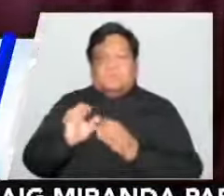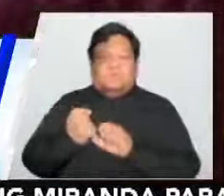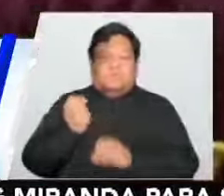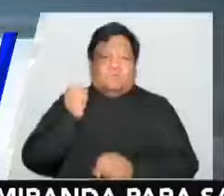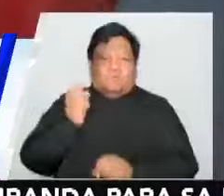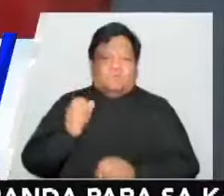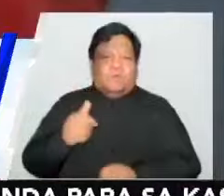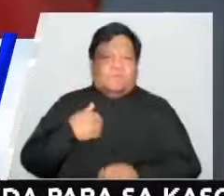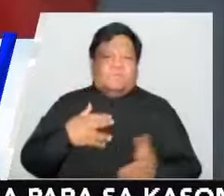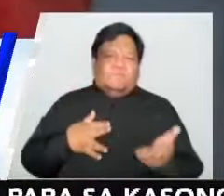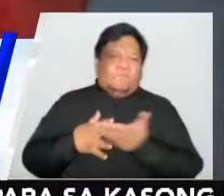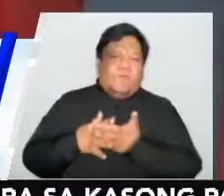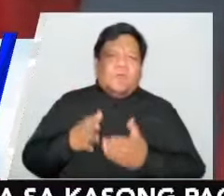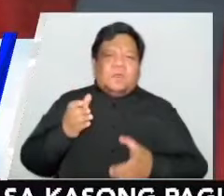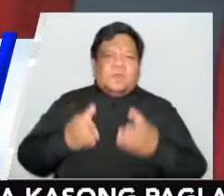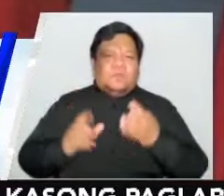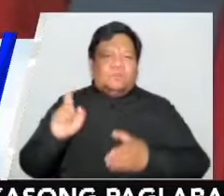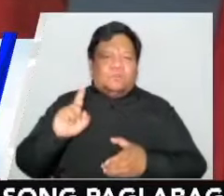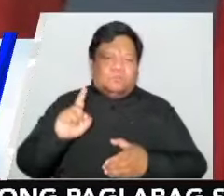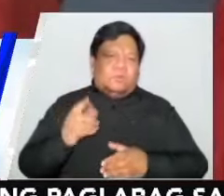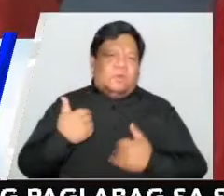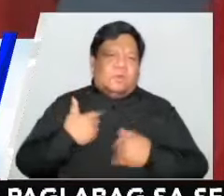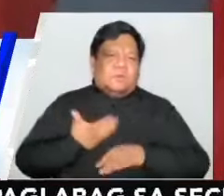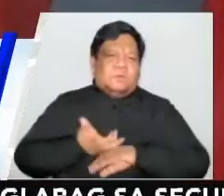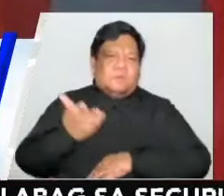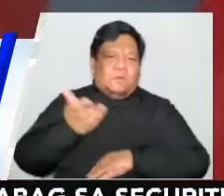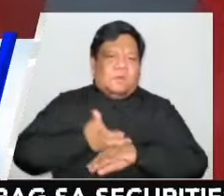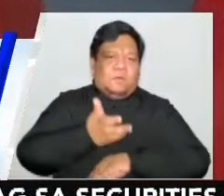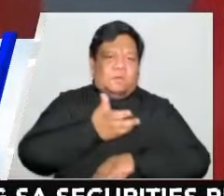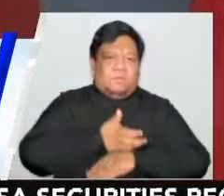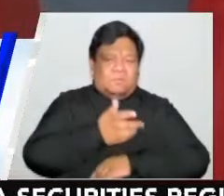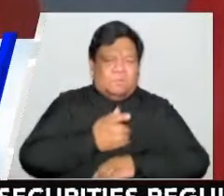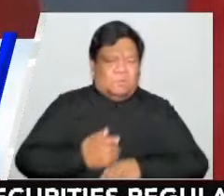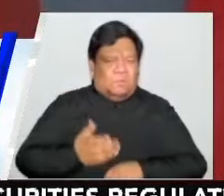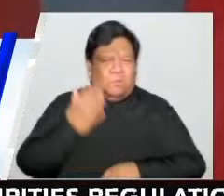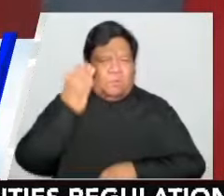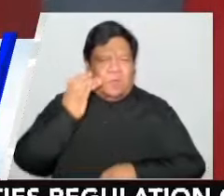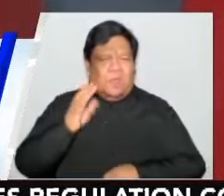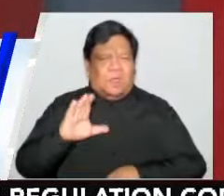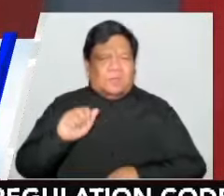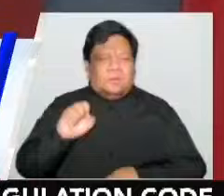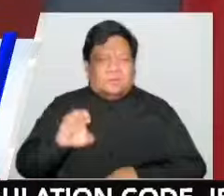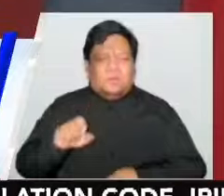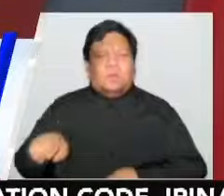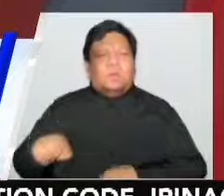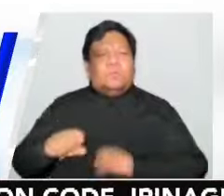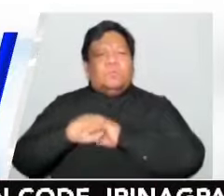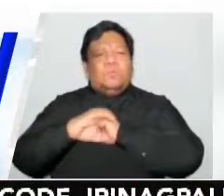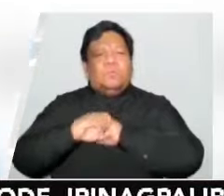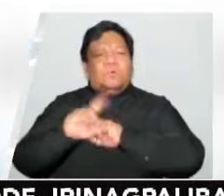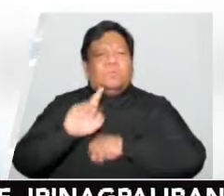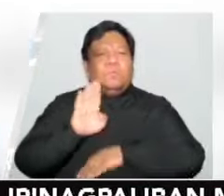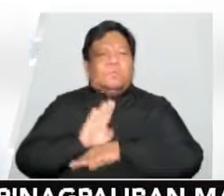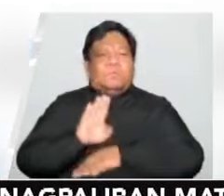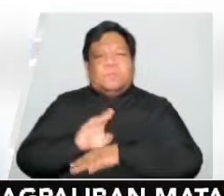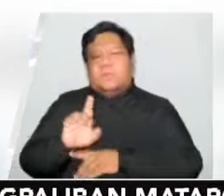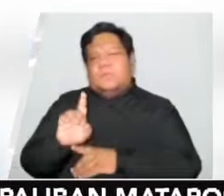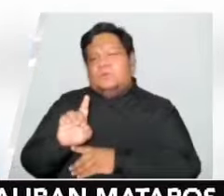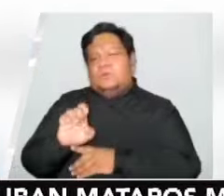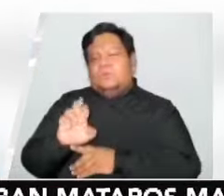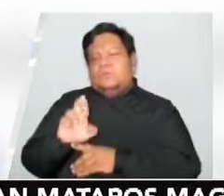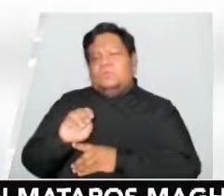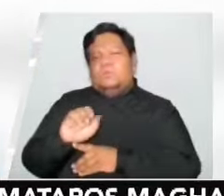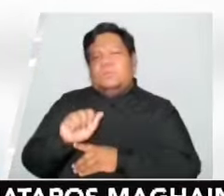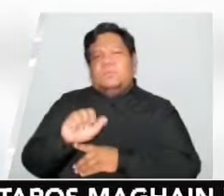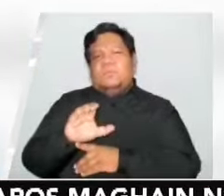staffa ang mga kaso nag-ugat sa pagiging endorser ni nerry sa negosyong dermacare sa isang post ng mister